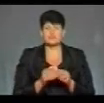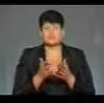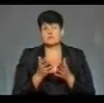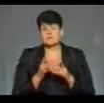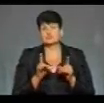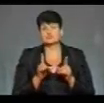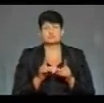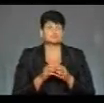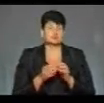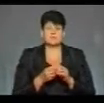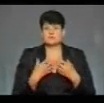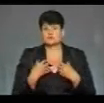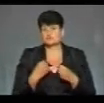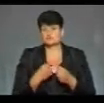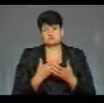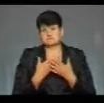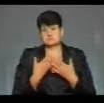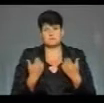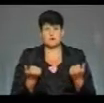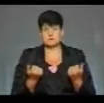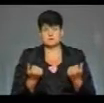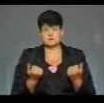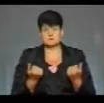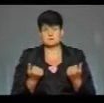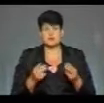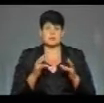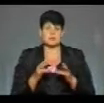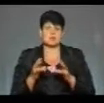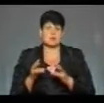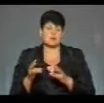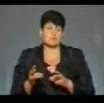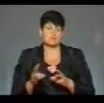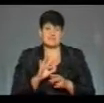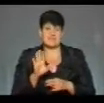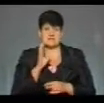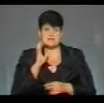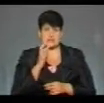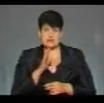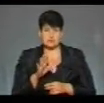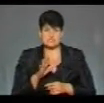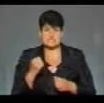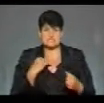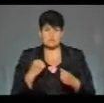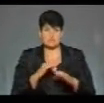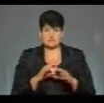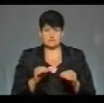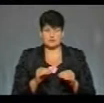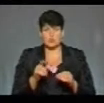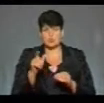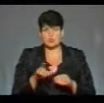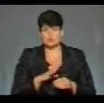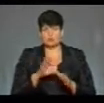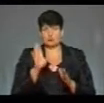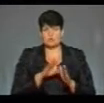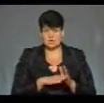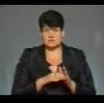З'ясувалося, що загрози здоров'ю немає, травми несерйозні, одні забої. Людині стало гірше,